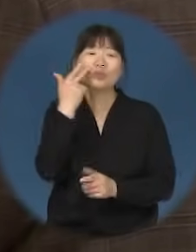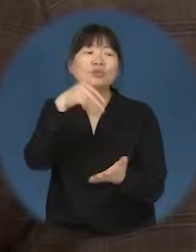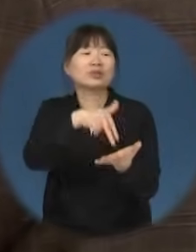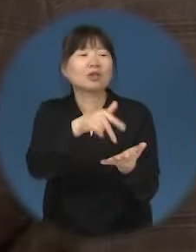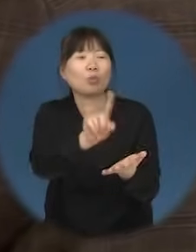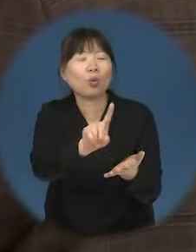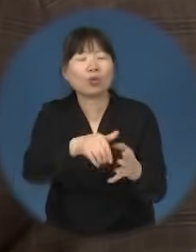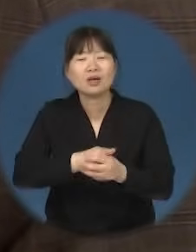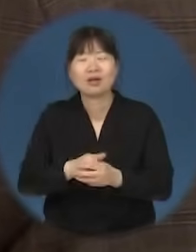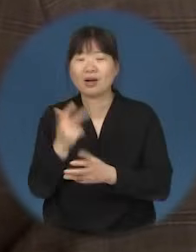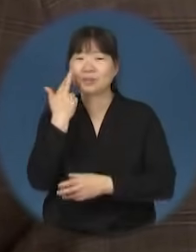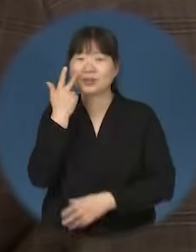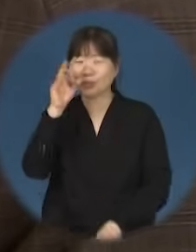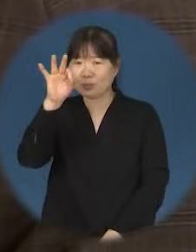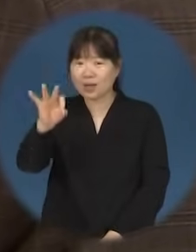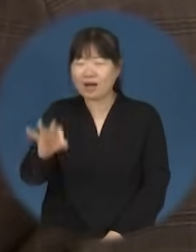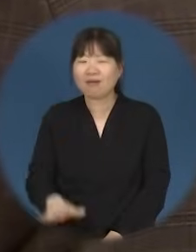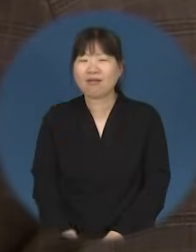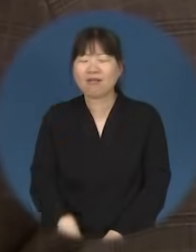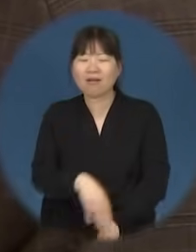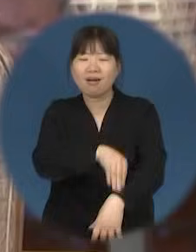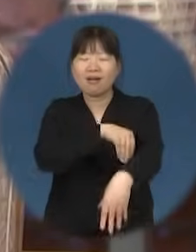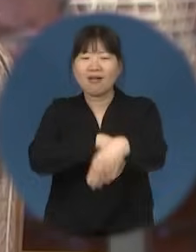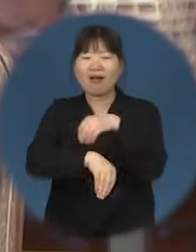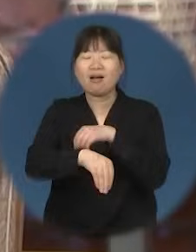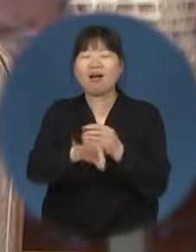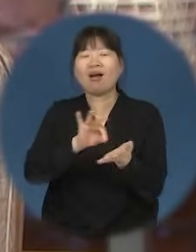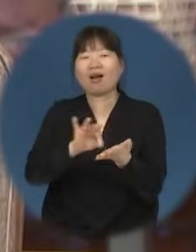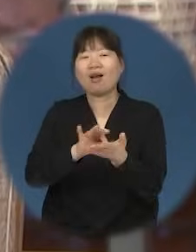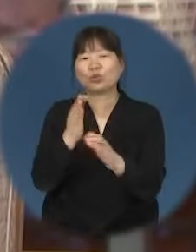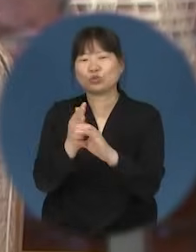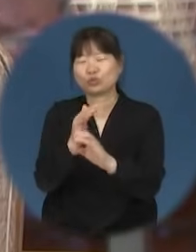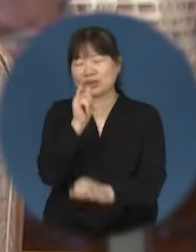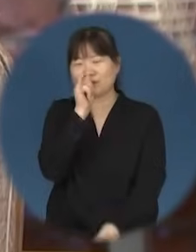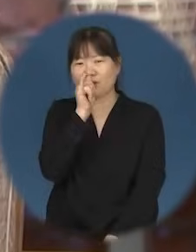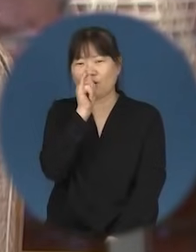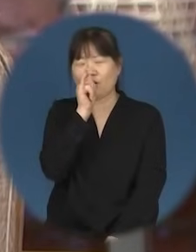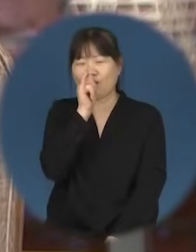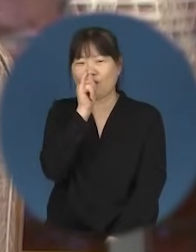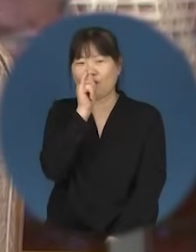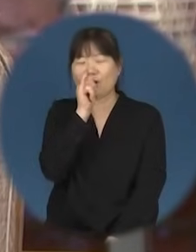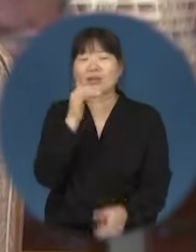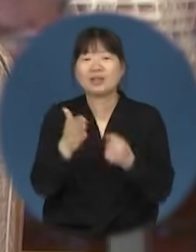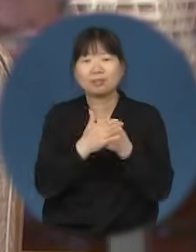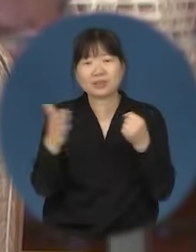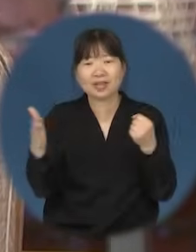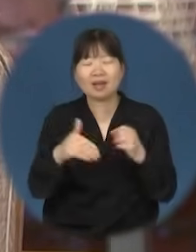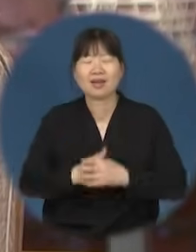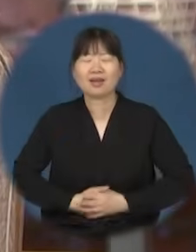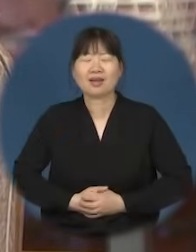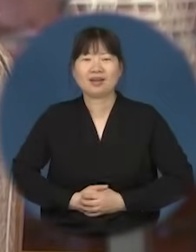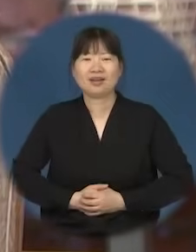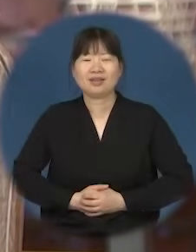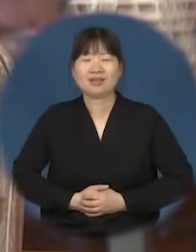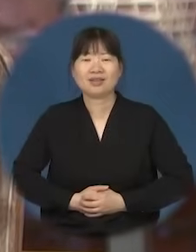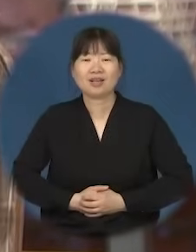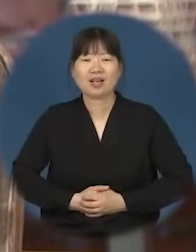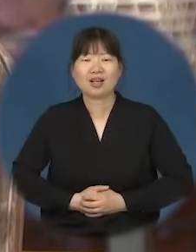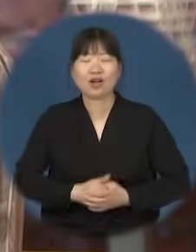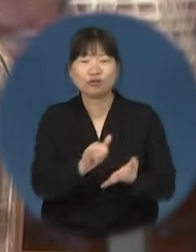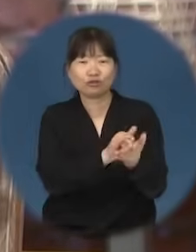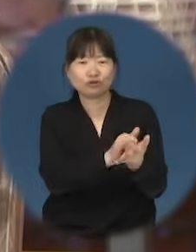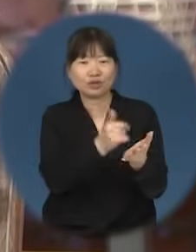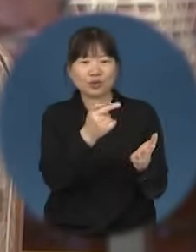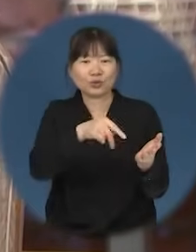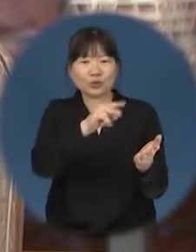해요? 미국은 그걸 적극적으로 활용하고 있는 것 같습니다. 예. 그래서 이제 뭐 뉴욕이